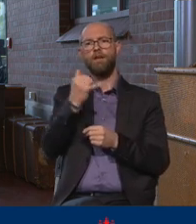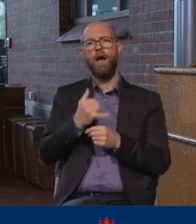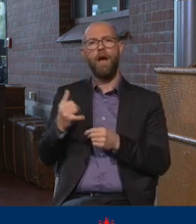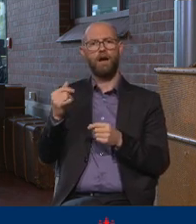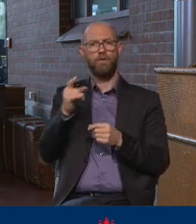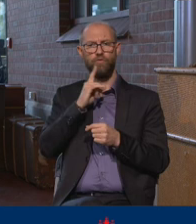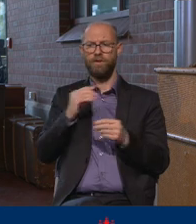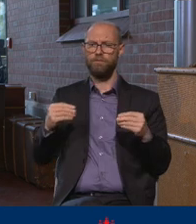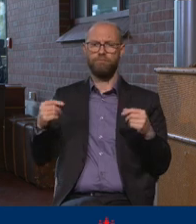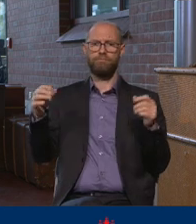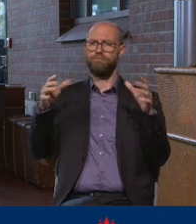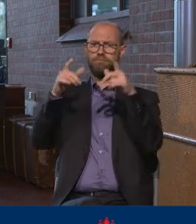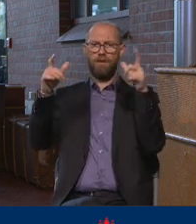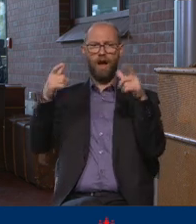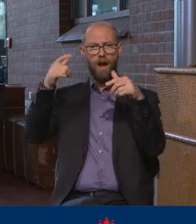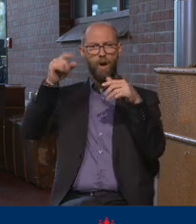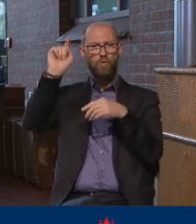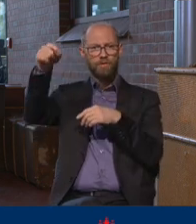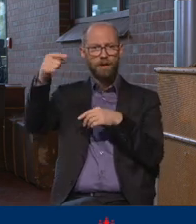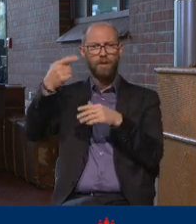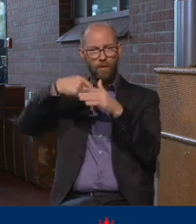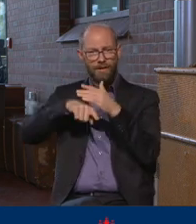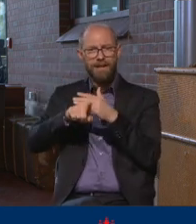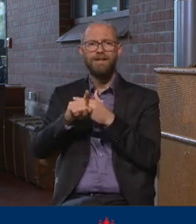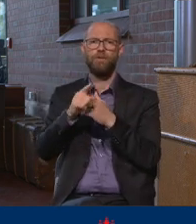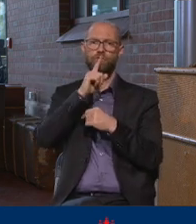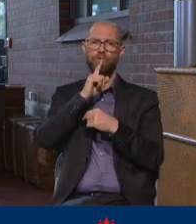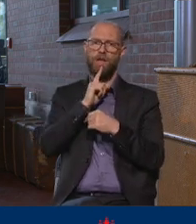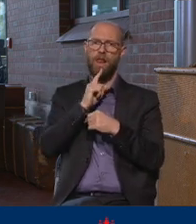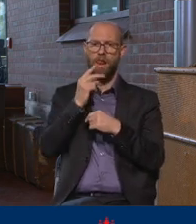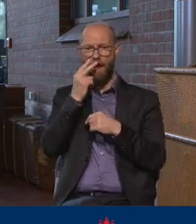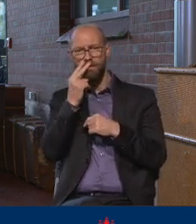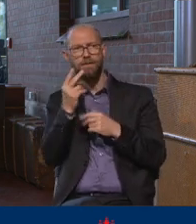zu können von der äußeren oder aber auch von der inneren ansicht